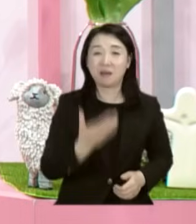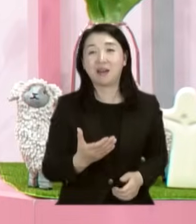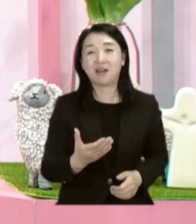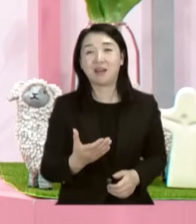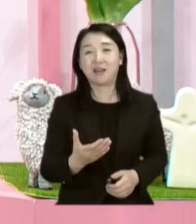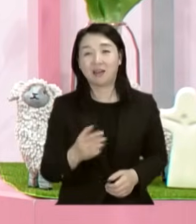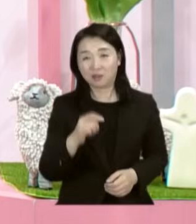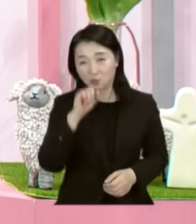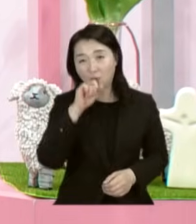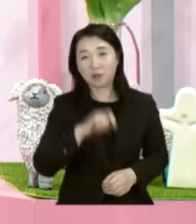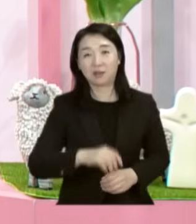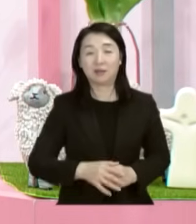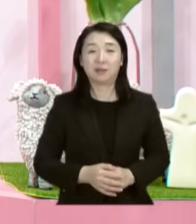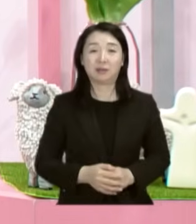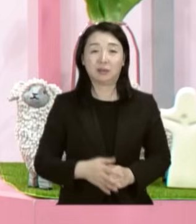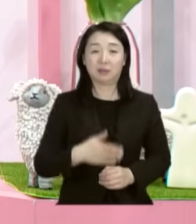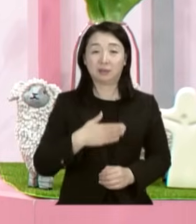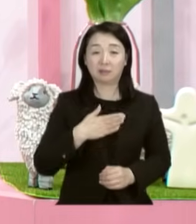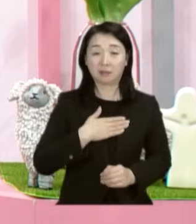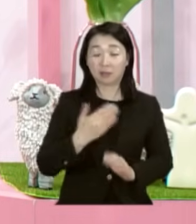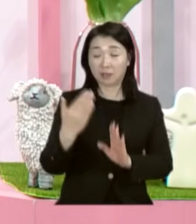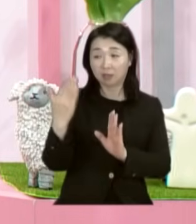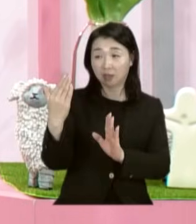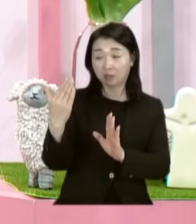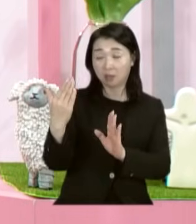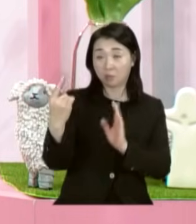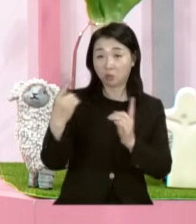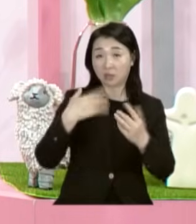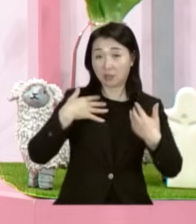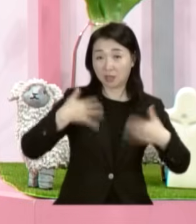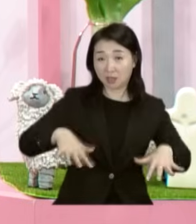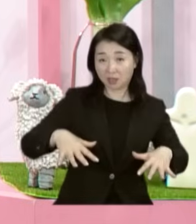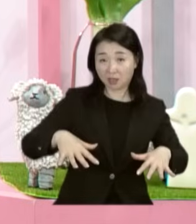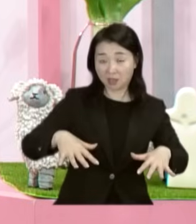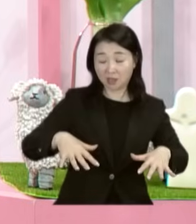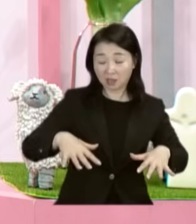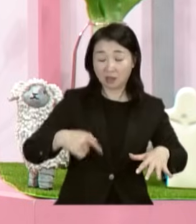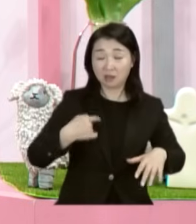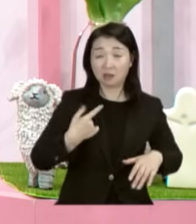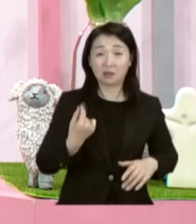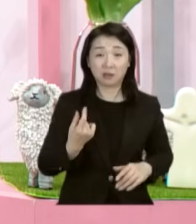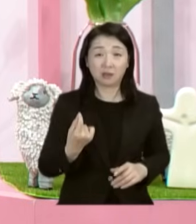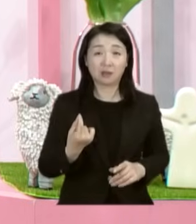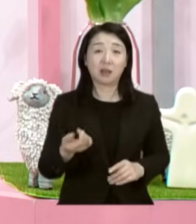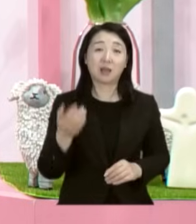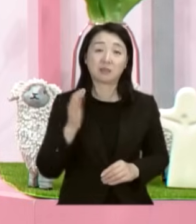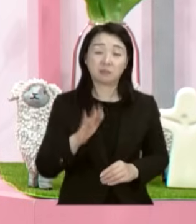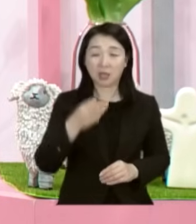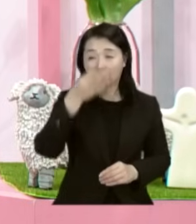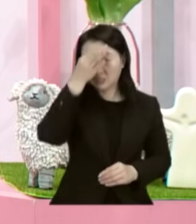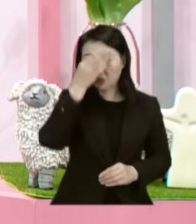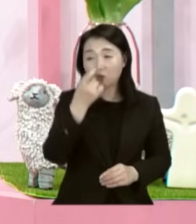있다는 그 장점이 있는 거 같아요 내가 상대보다 약해도 선천적으로 약하게 태어났어도 어느 정도 기술을 배우고